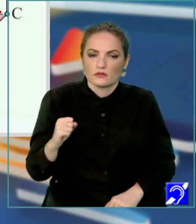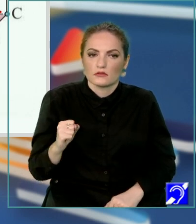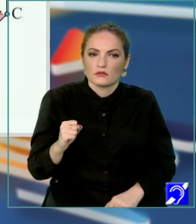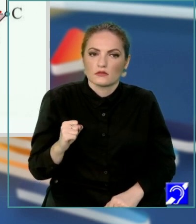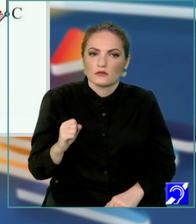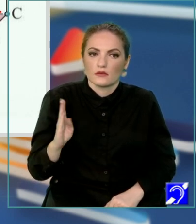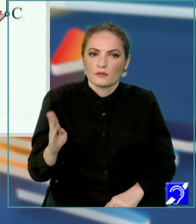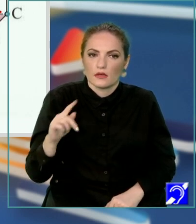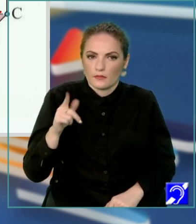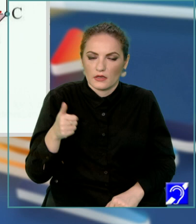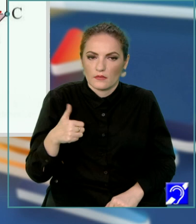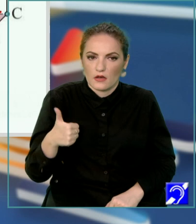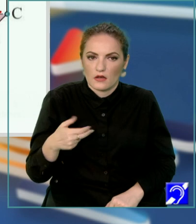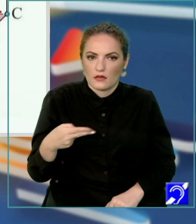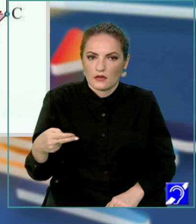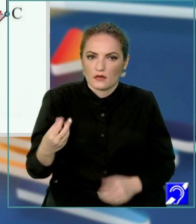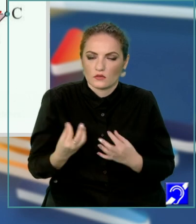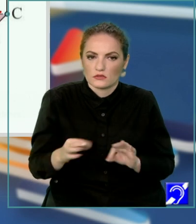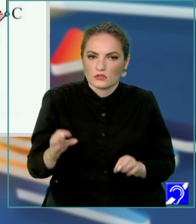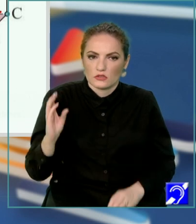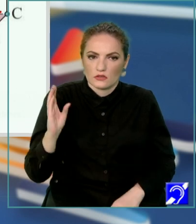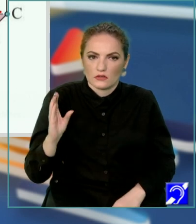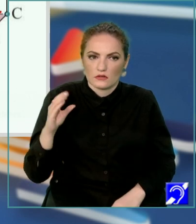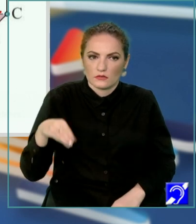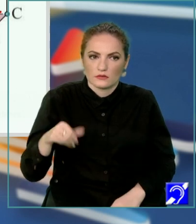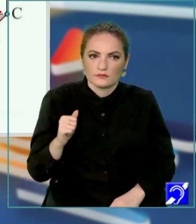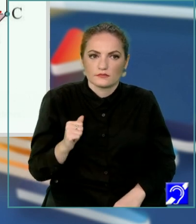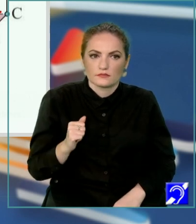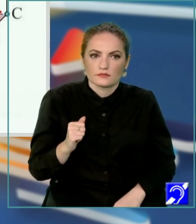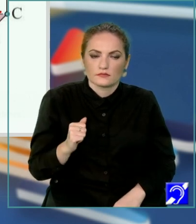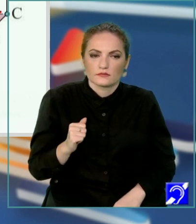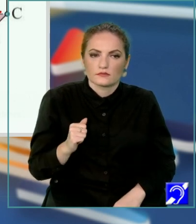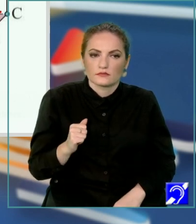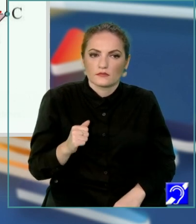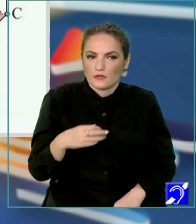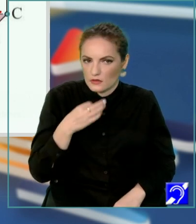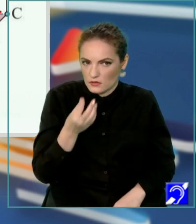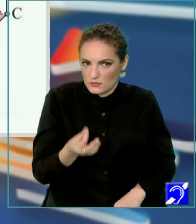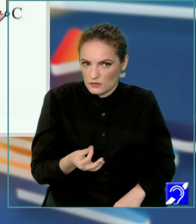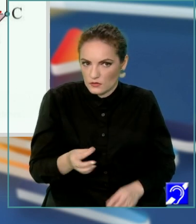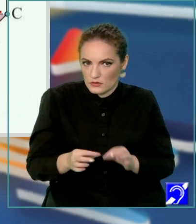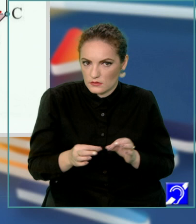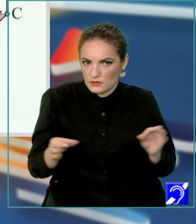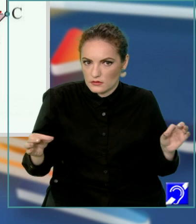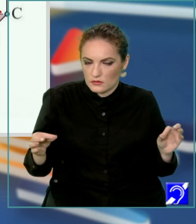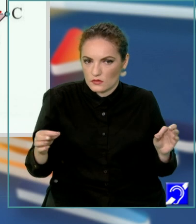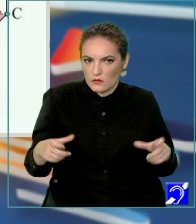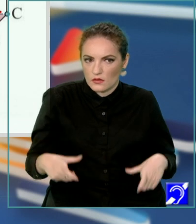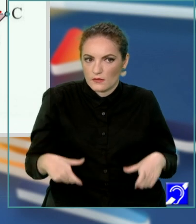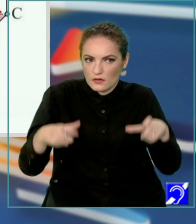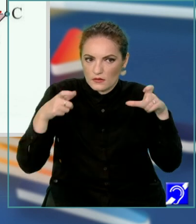și b prima 10 cm determinați dimensiunile paralelipipedului